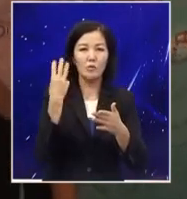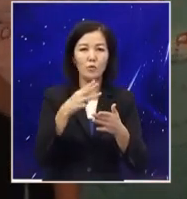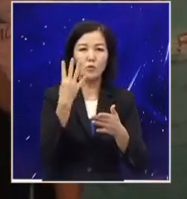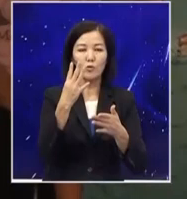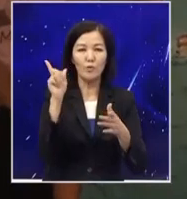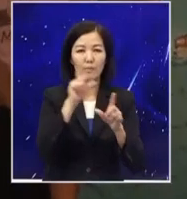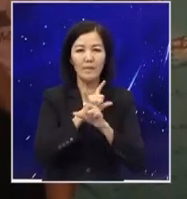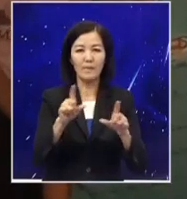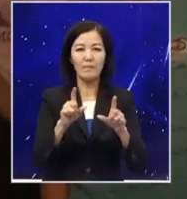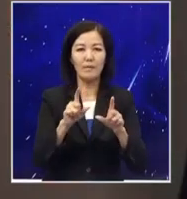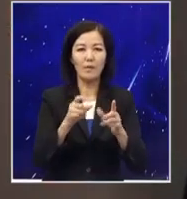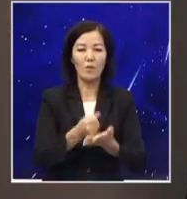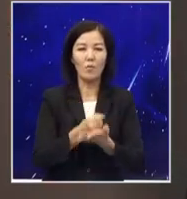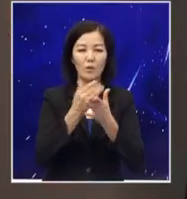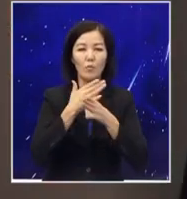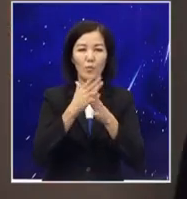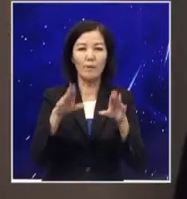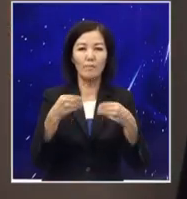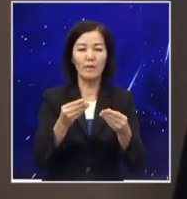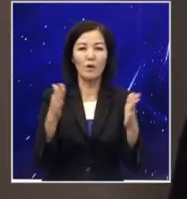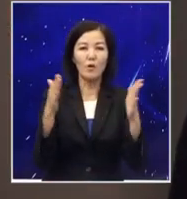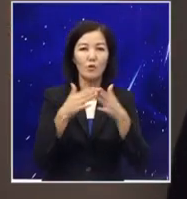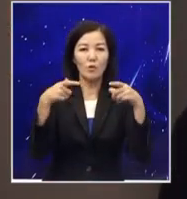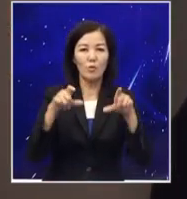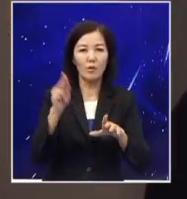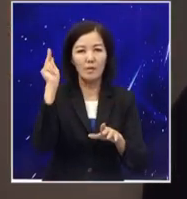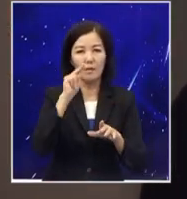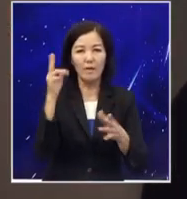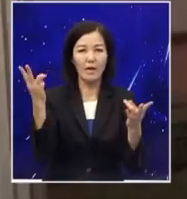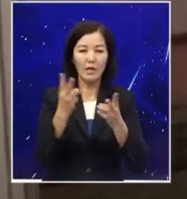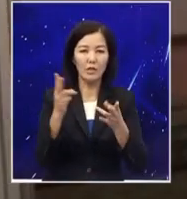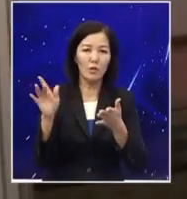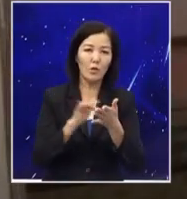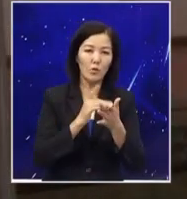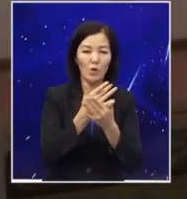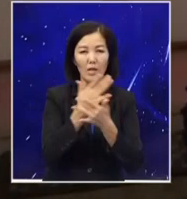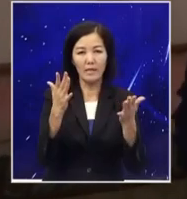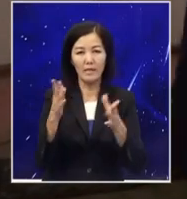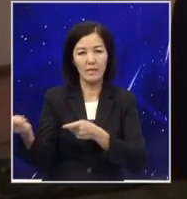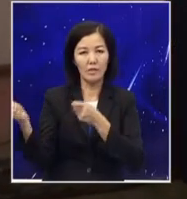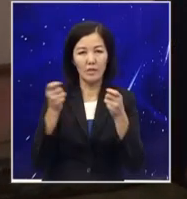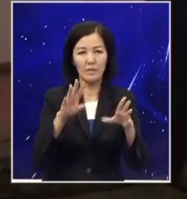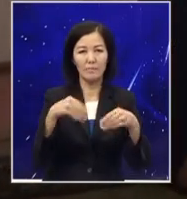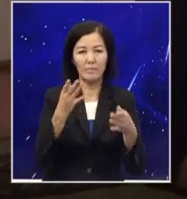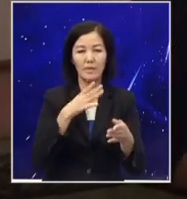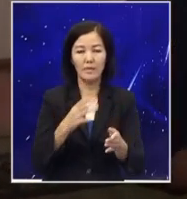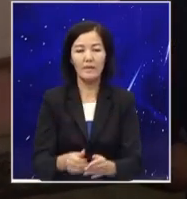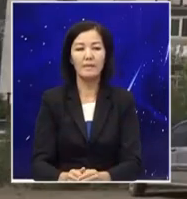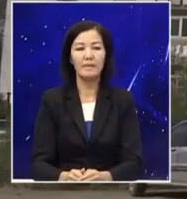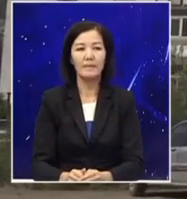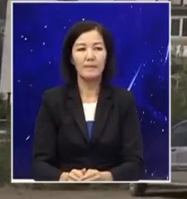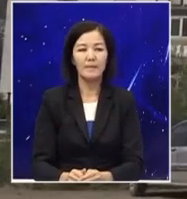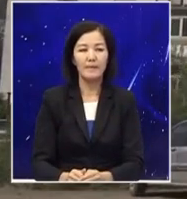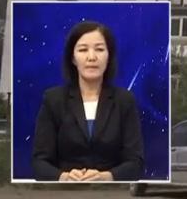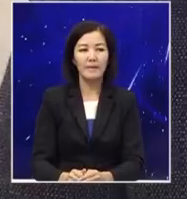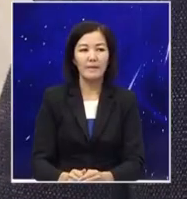234 мектеп оқушысына қолдау көрсетіпті. Яғни үйде отырып, сабақ оқуға қажетті құралдарды жеткізген.